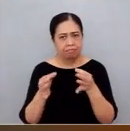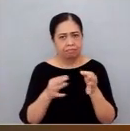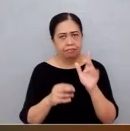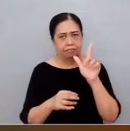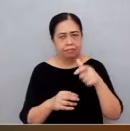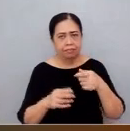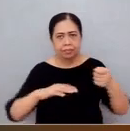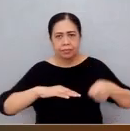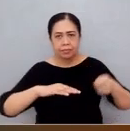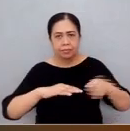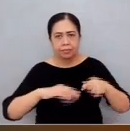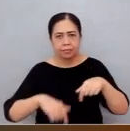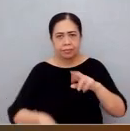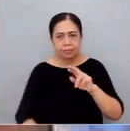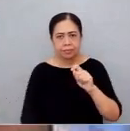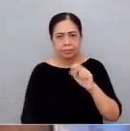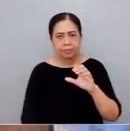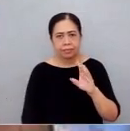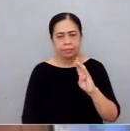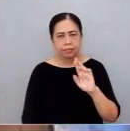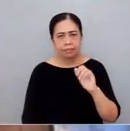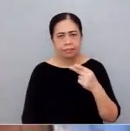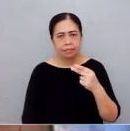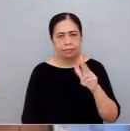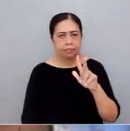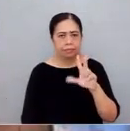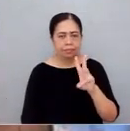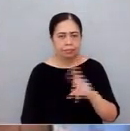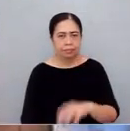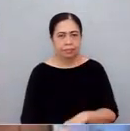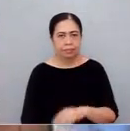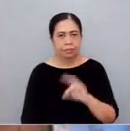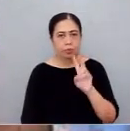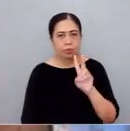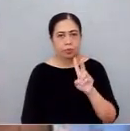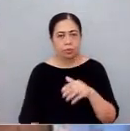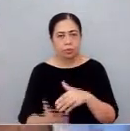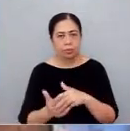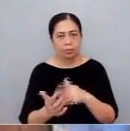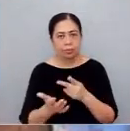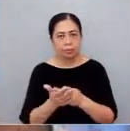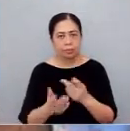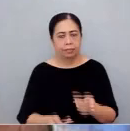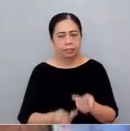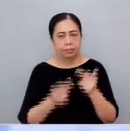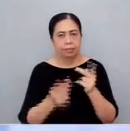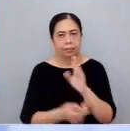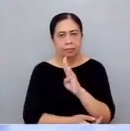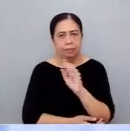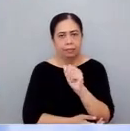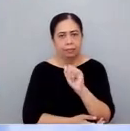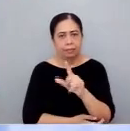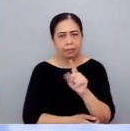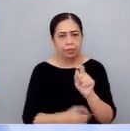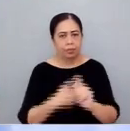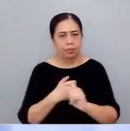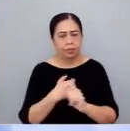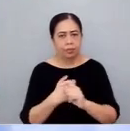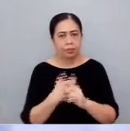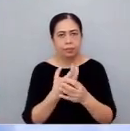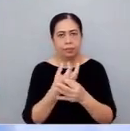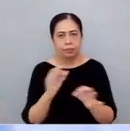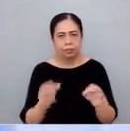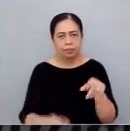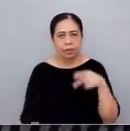na sa RTC Branch 36. 72,000 pesos ang inirekomendang piyansa para pansamantalang makalaya si Pura